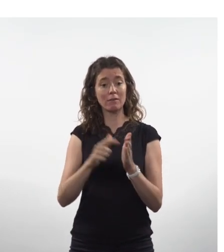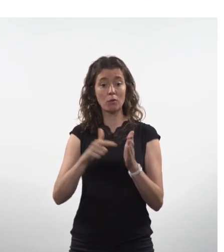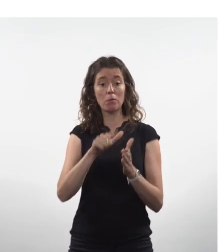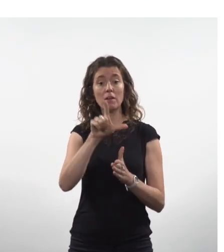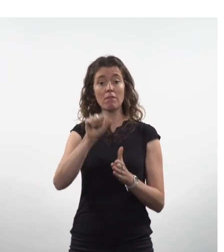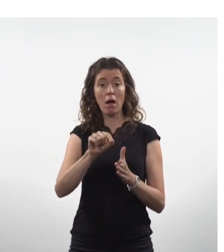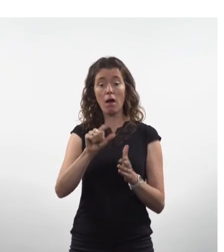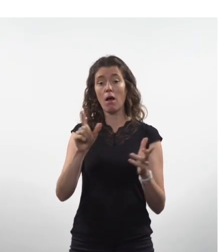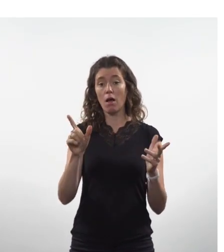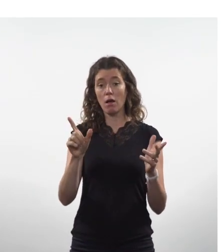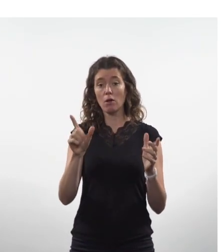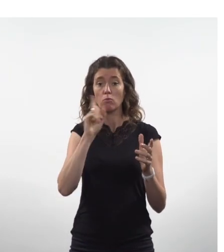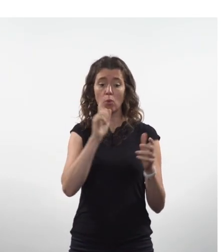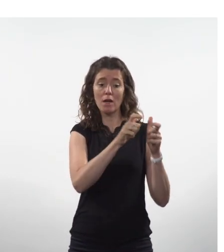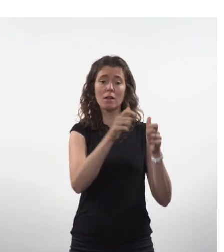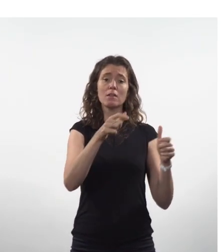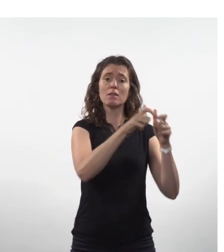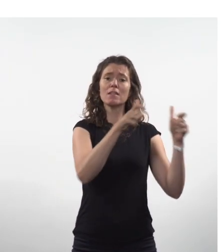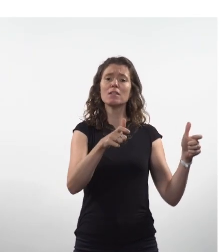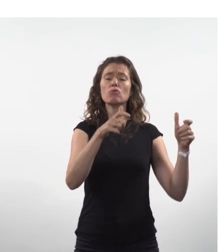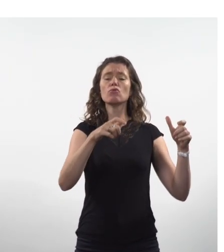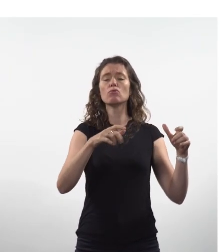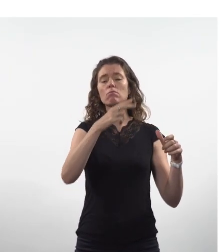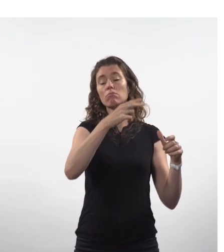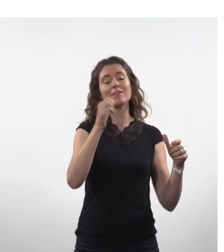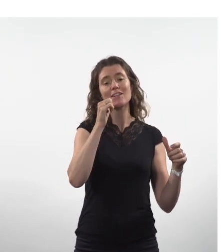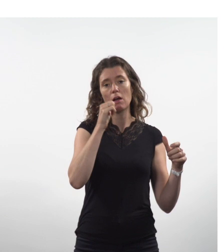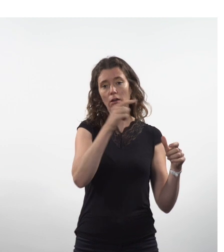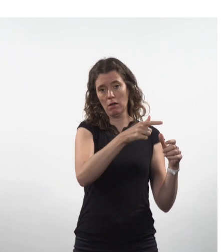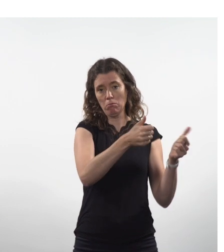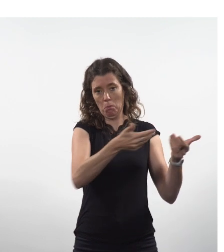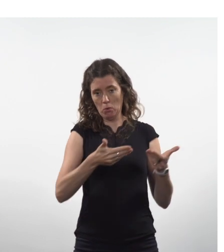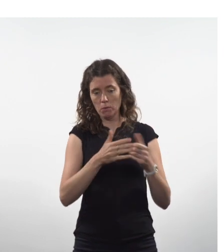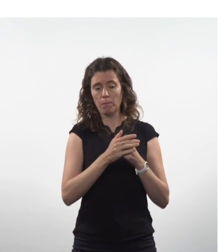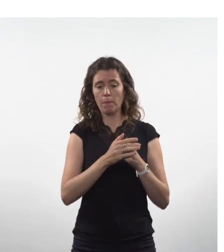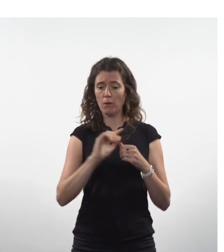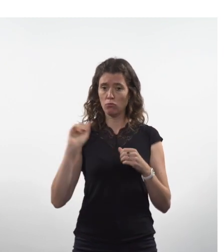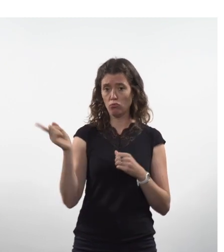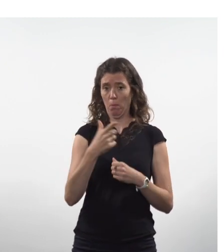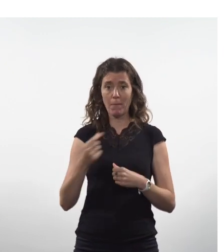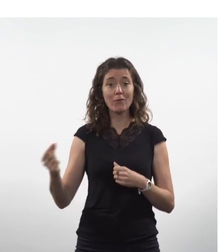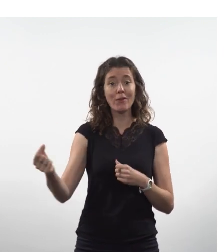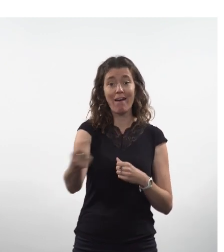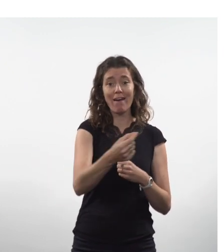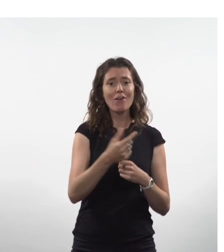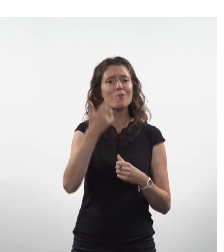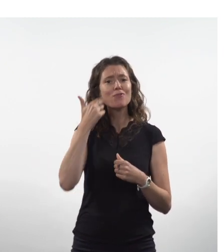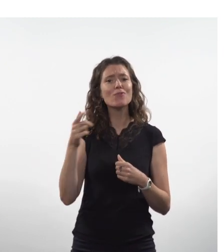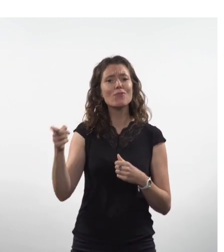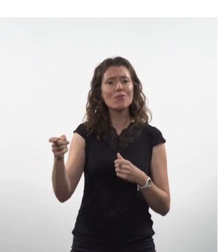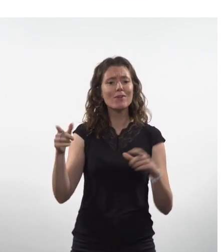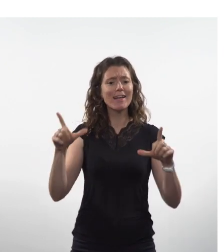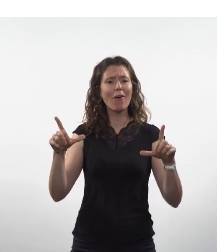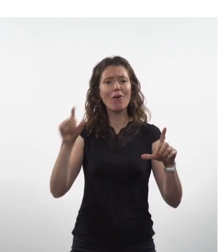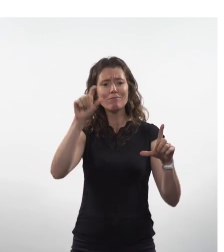de l'Institut national des jeunes sourds de Paris avec l'ensemble de tous les partenaires que vous voyez sur